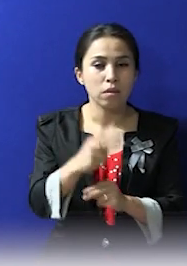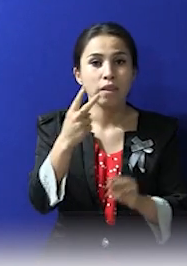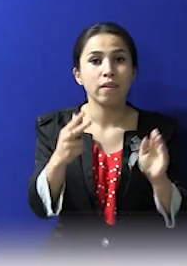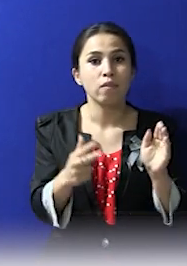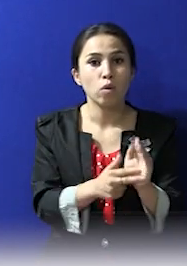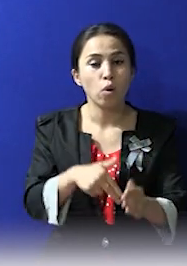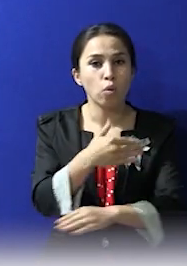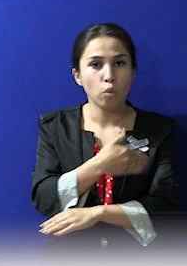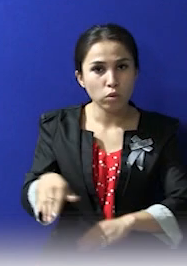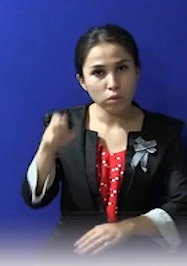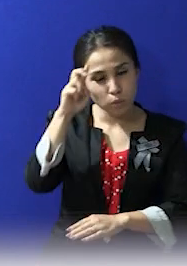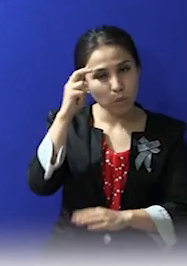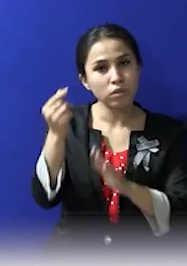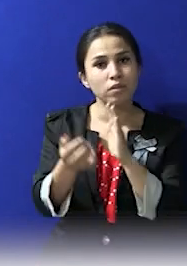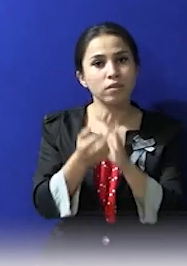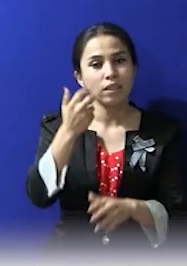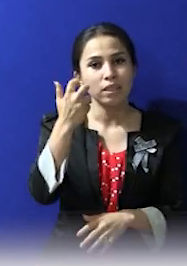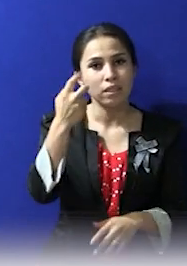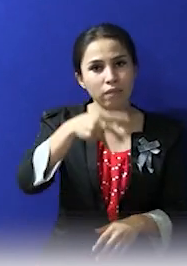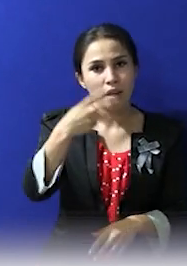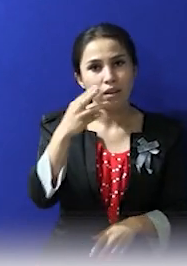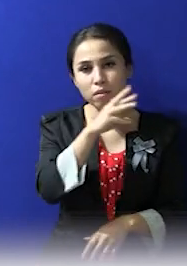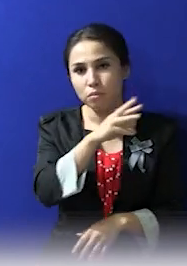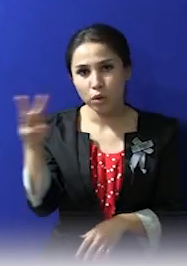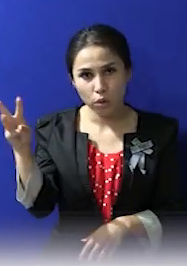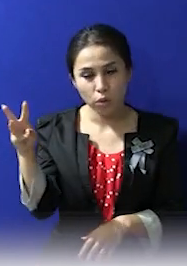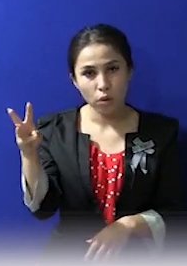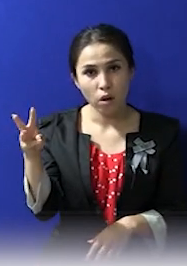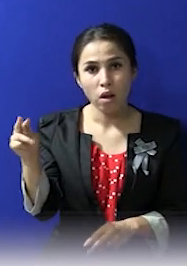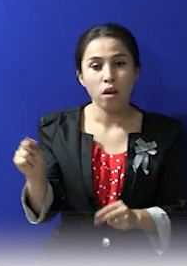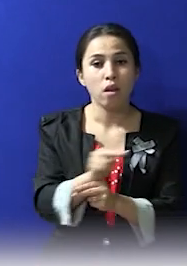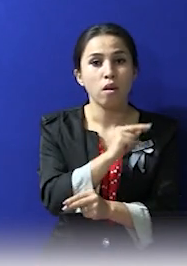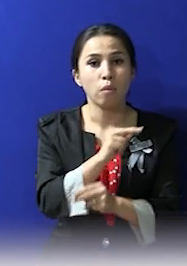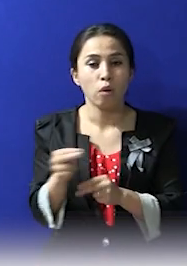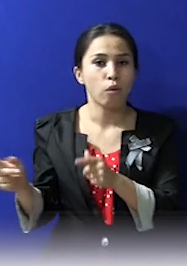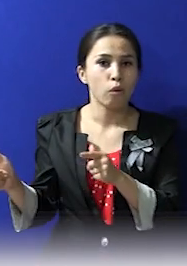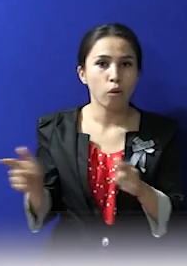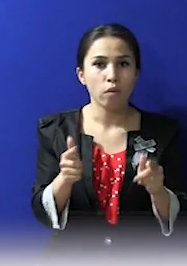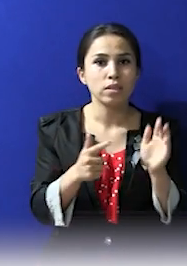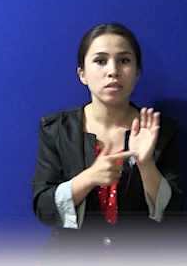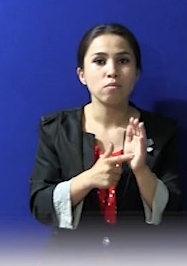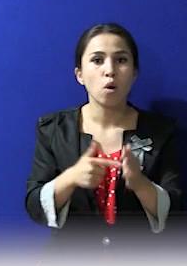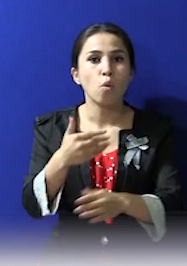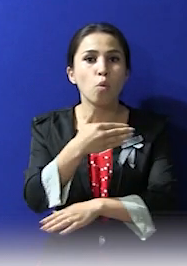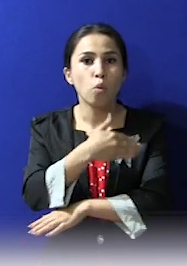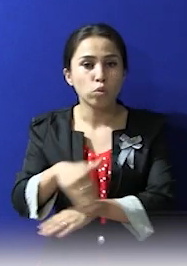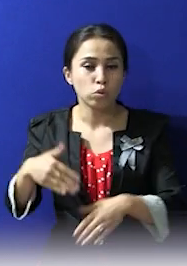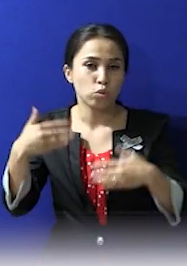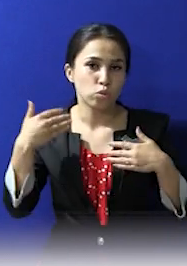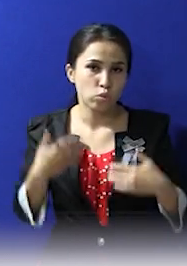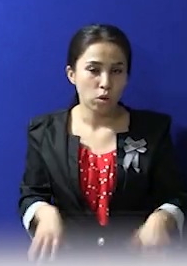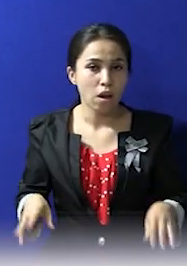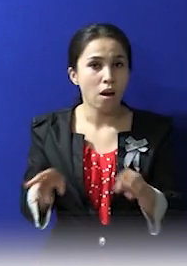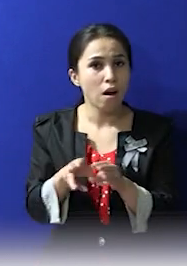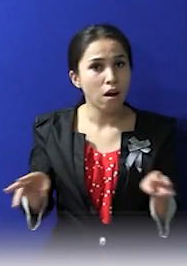700 емкостей, 200 уже получили. По словам акима города Айтказа Карабалаева, ощущается недостаток спецтехники, но